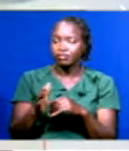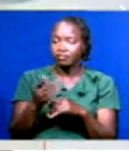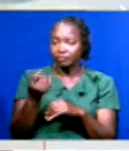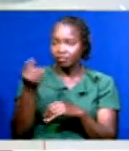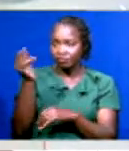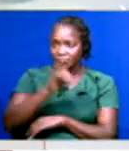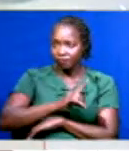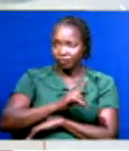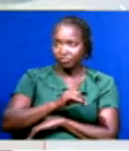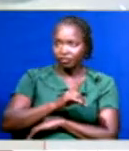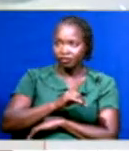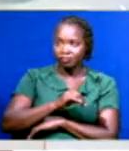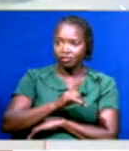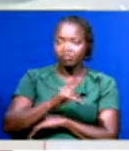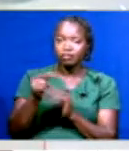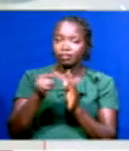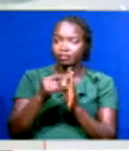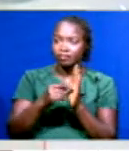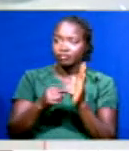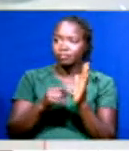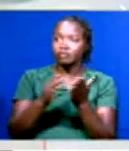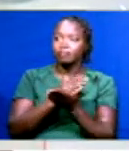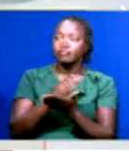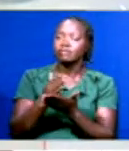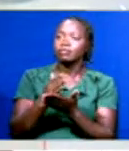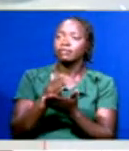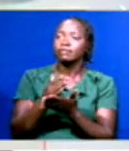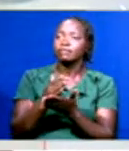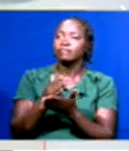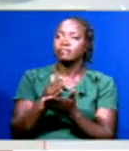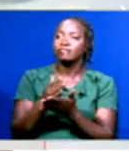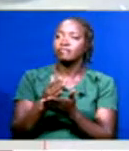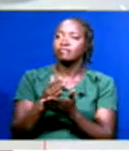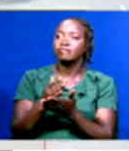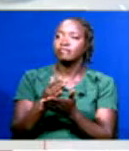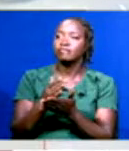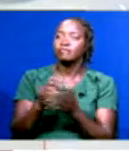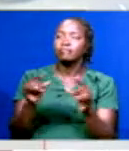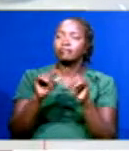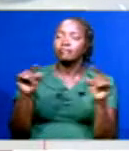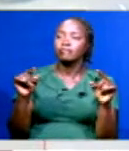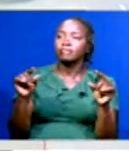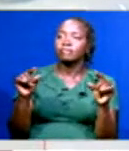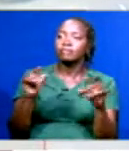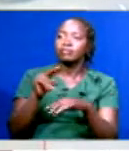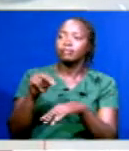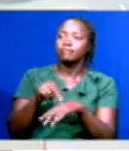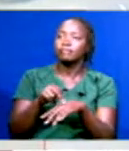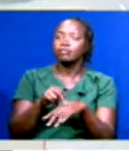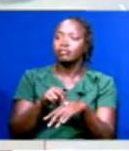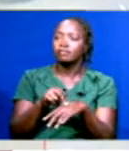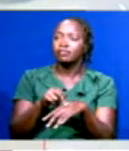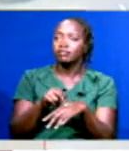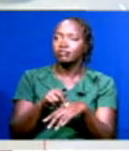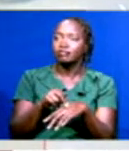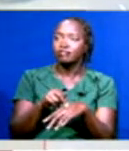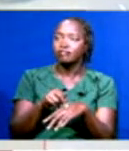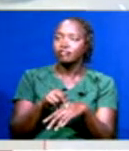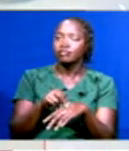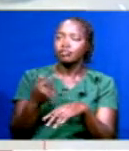we shall be releasing details. Ya mwisho, imeona headline kubwa ya Nation. Ati